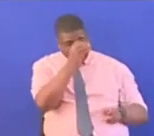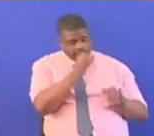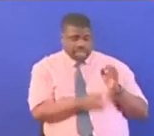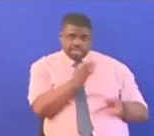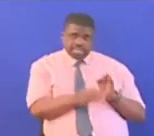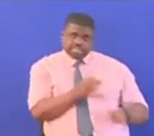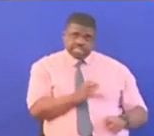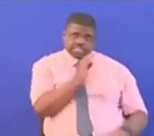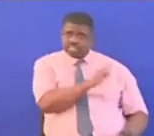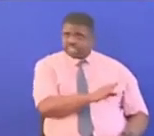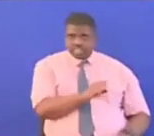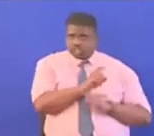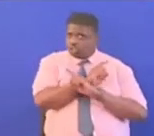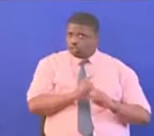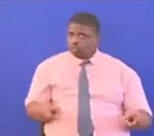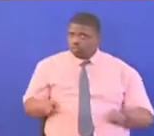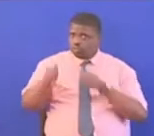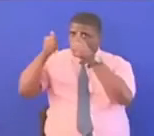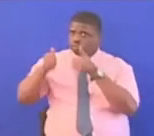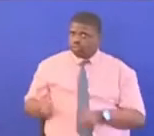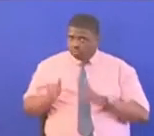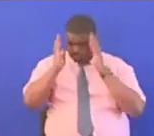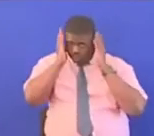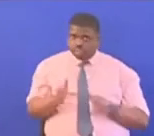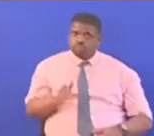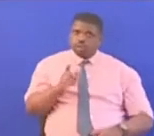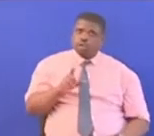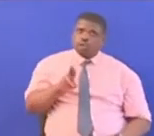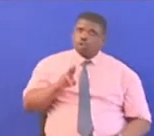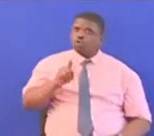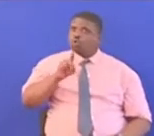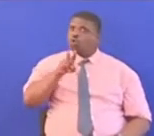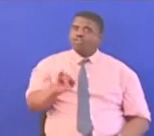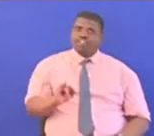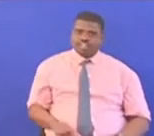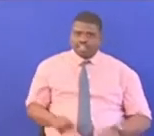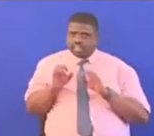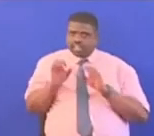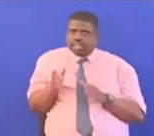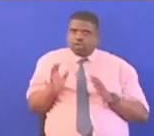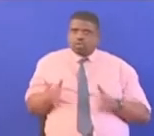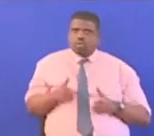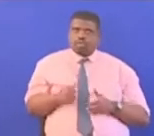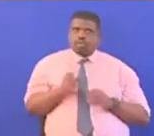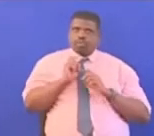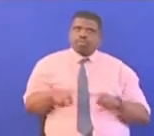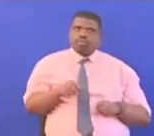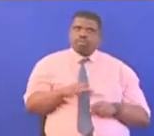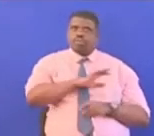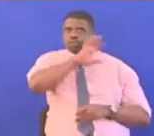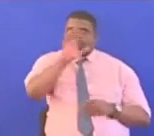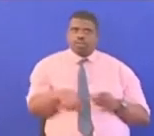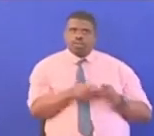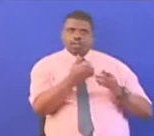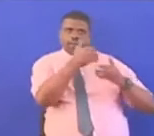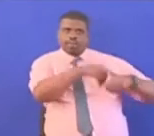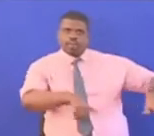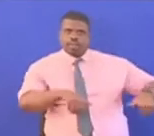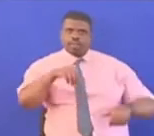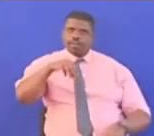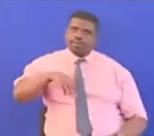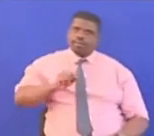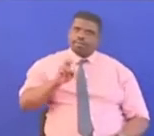wake sio kile ambacho kilitangazwa na Mheshimiwa Lukuvi. Na kinachoogopesha kuliko yote, kwa sababu mpaka wa